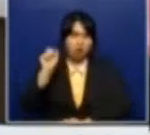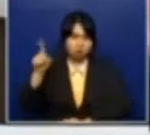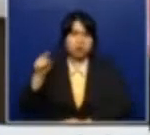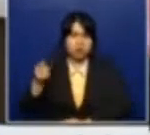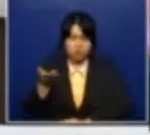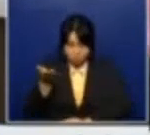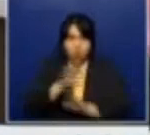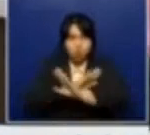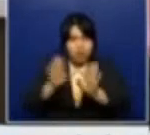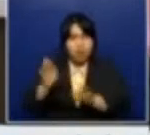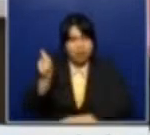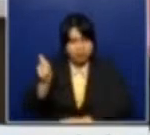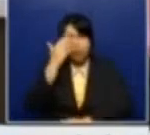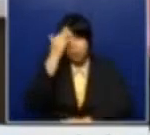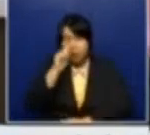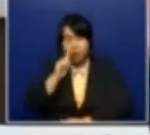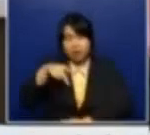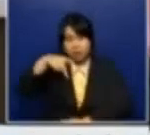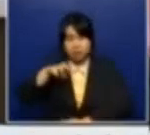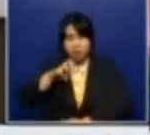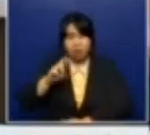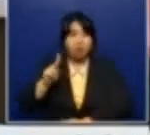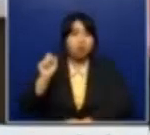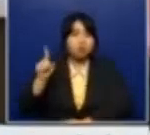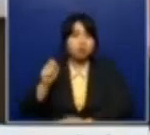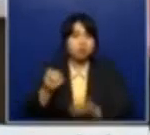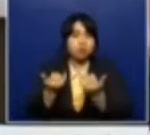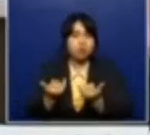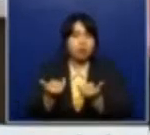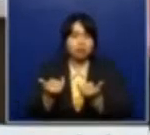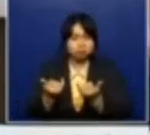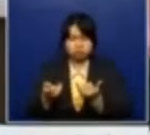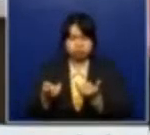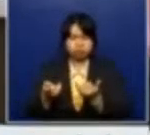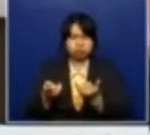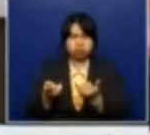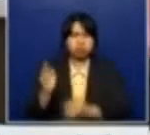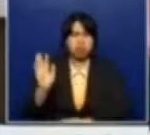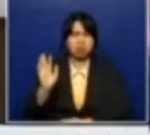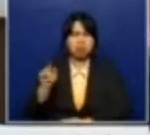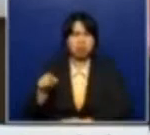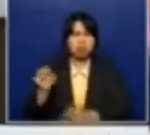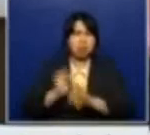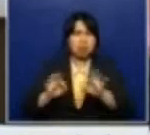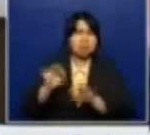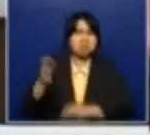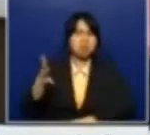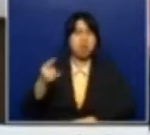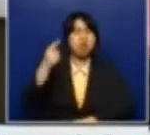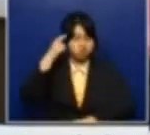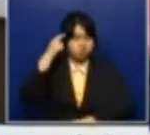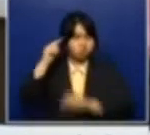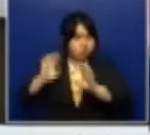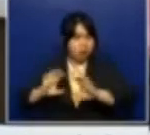พราะว่าพรกฉุกเฉินที่ใช้อยู่ในปัจจุบันนั้นไม่มีความจำเป็นเรารู้ว่ารัฐบาลใช้พรก